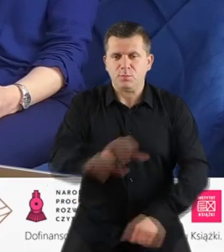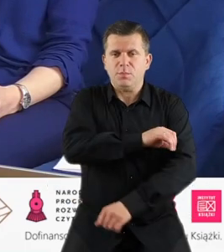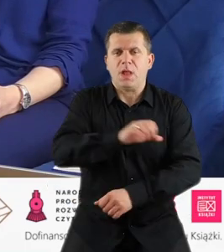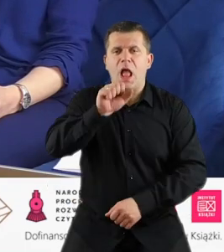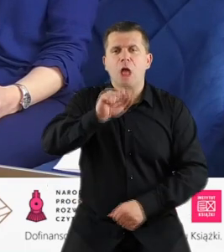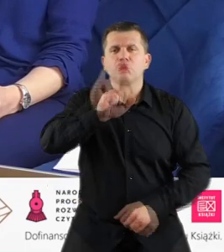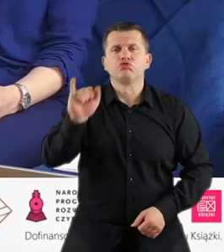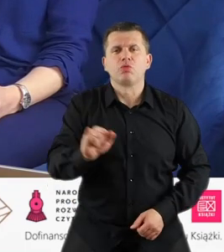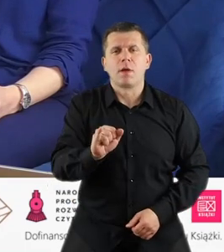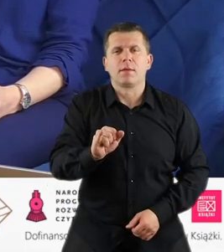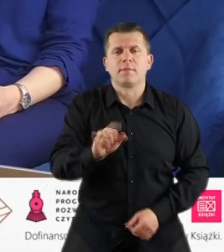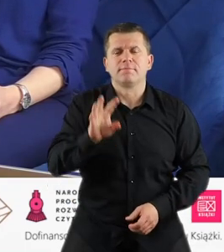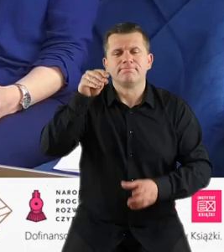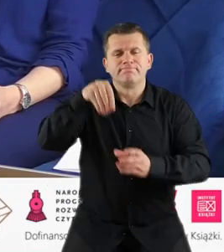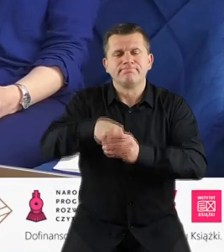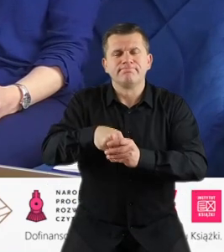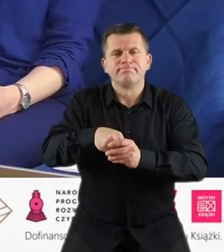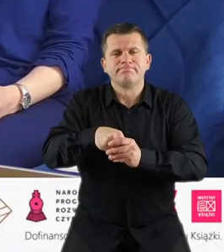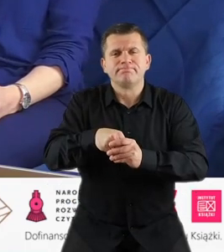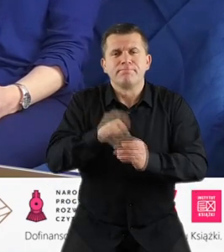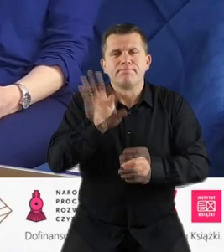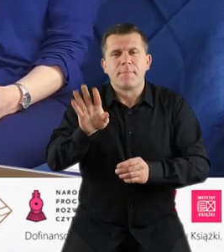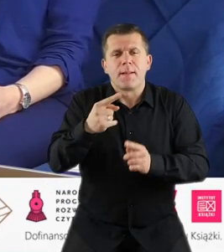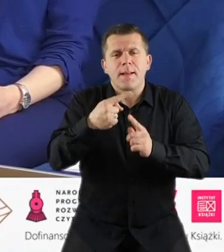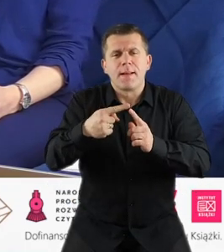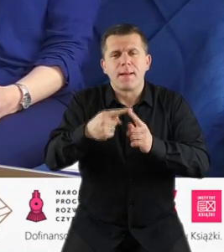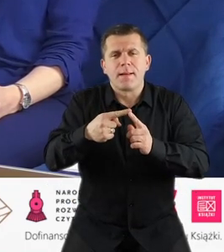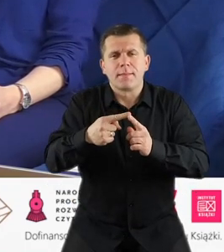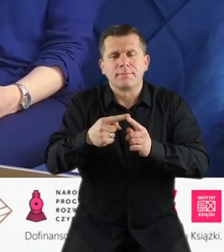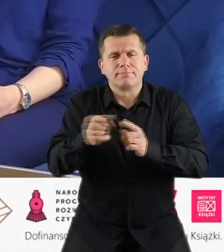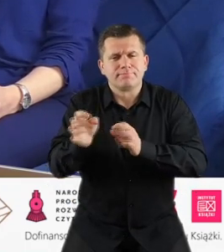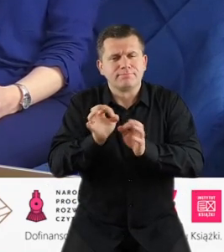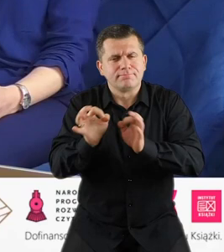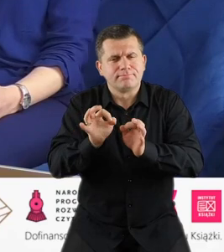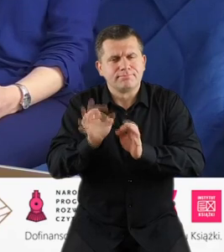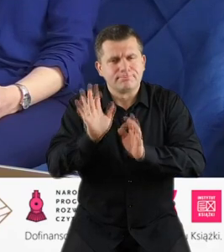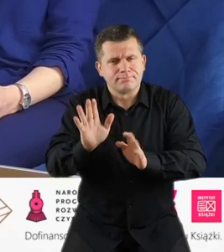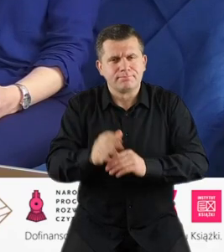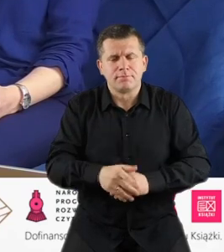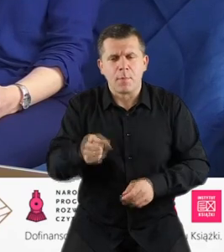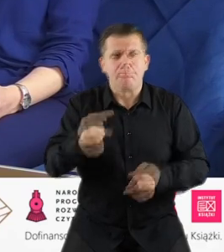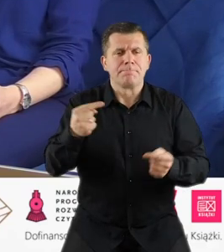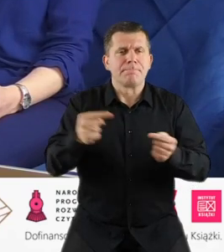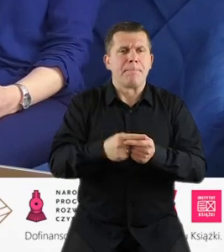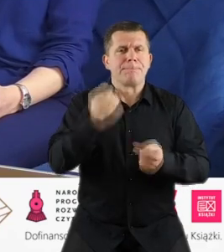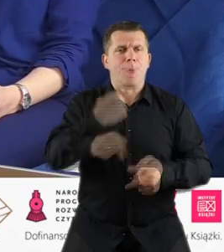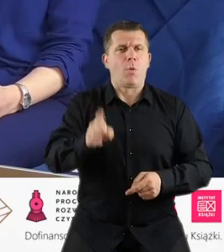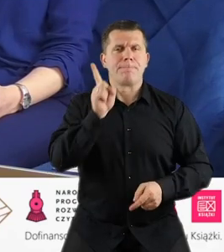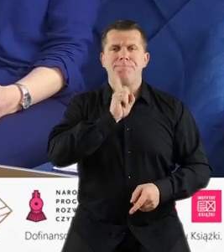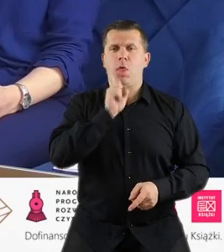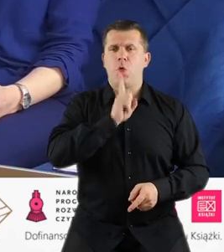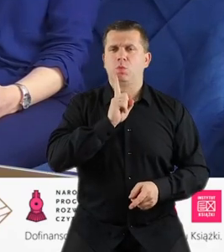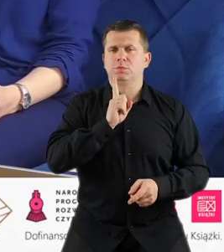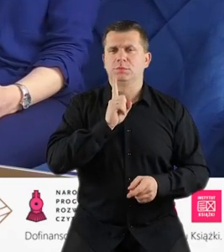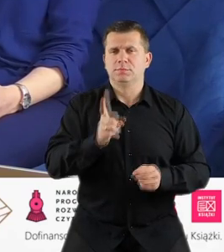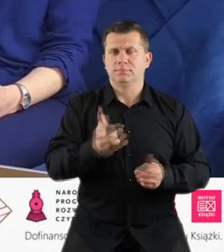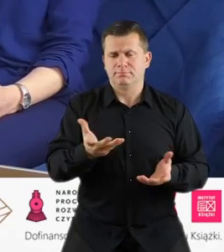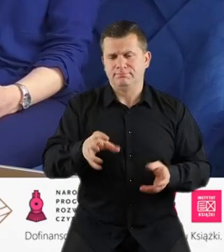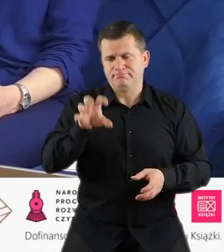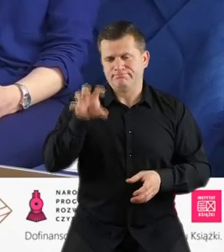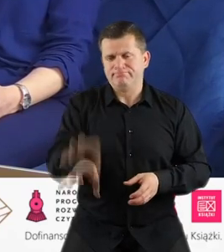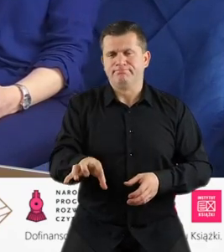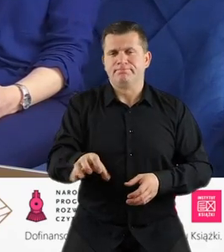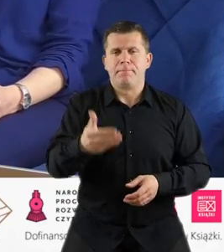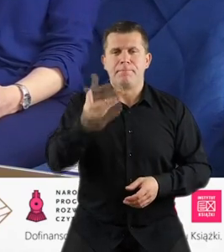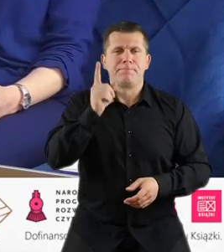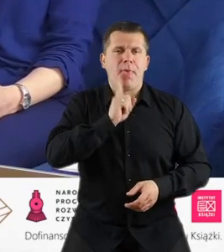Imię Andrzej nosi w sobie ten element androgeniczności. Tak? Jest bardzo męskim imieniem. Znaczy wszystkie męskie